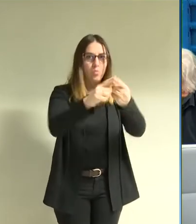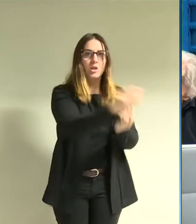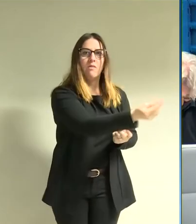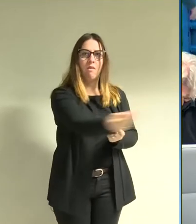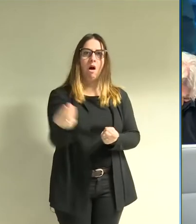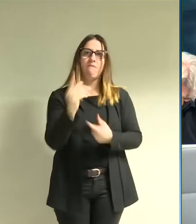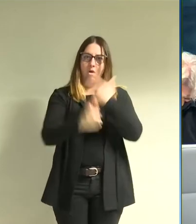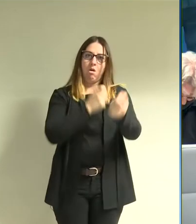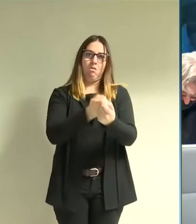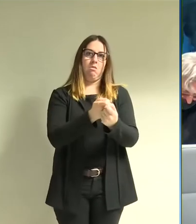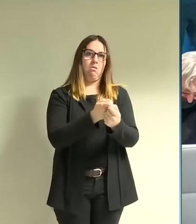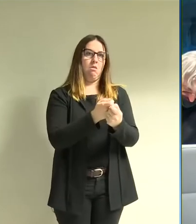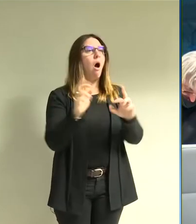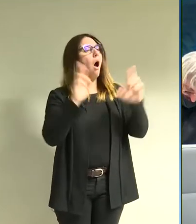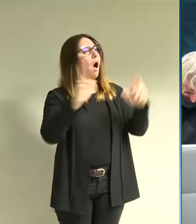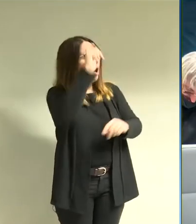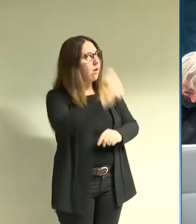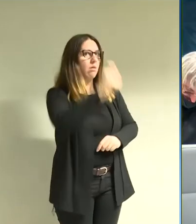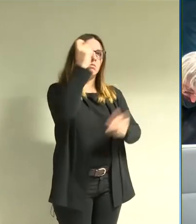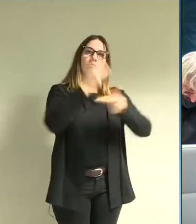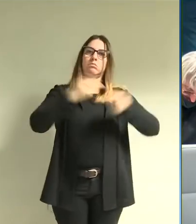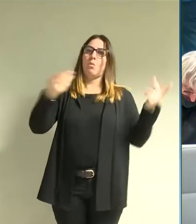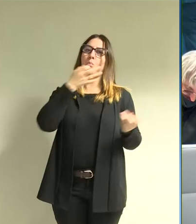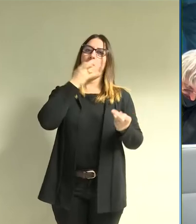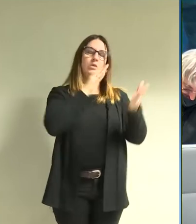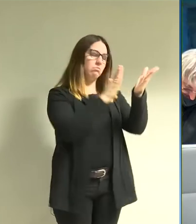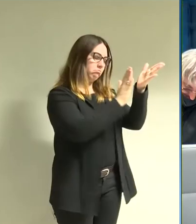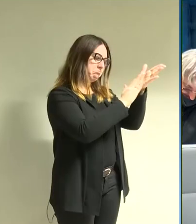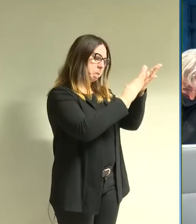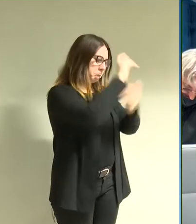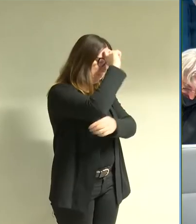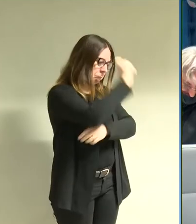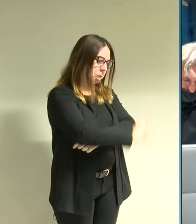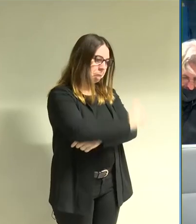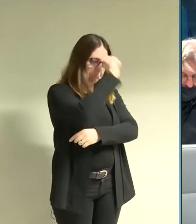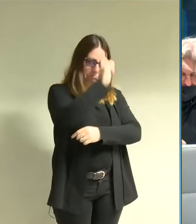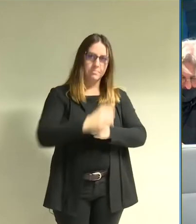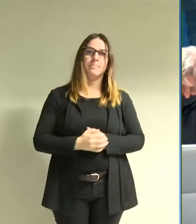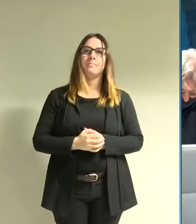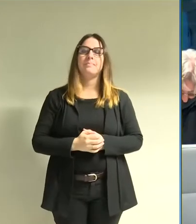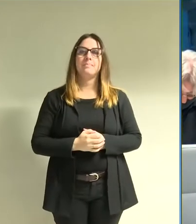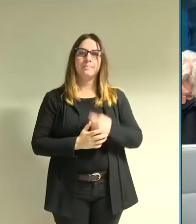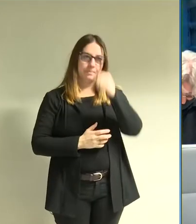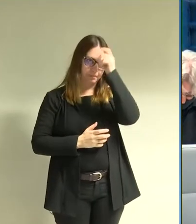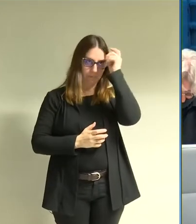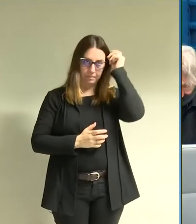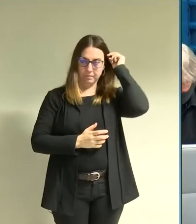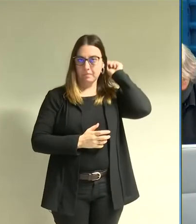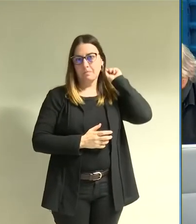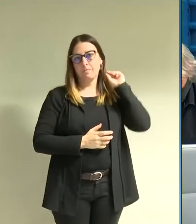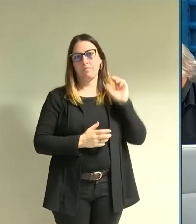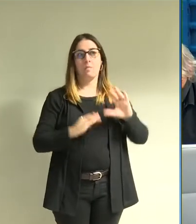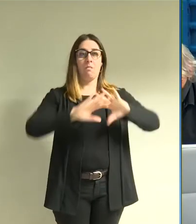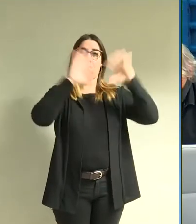n'a pas souvent l'occasion de le faire et donc je tenais à le faire publiquement ou non nous toutes et tous et malgré